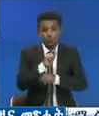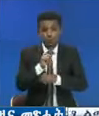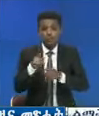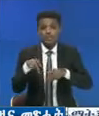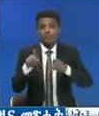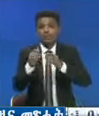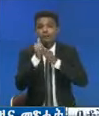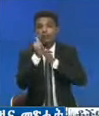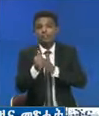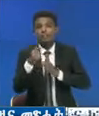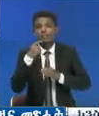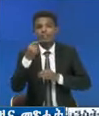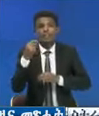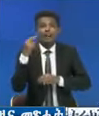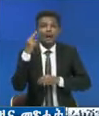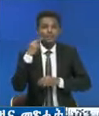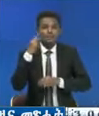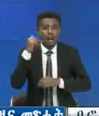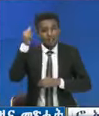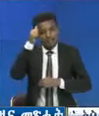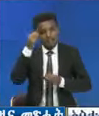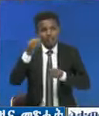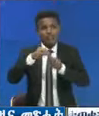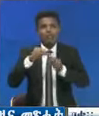አስታውቋል። አብሻን ላይ ተጨማሪ አለው።